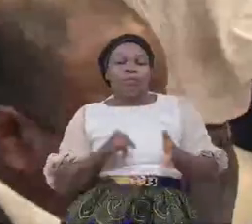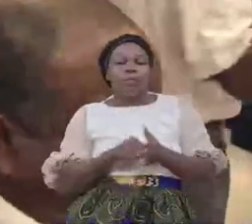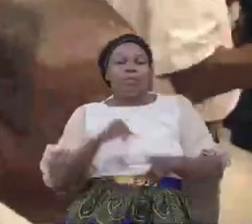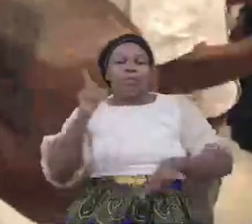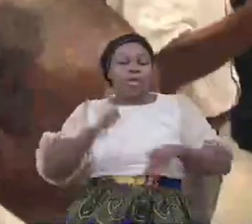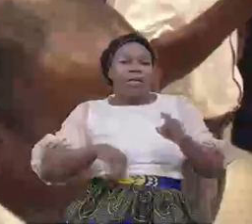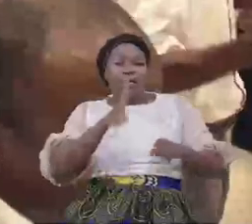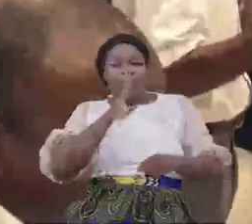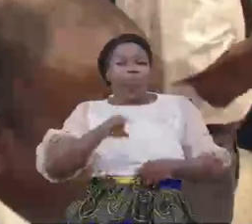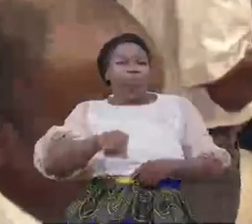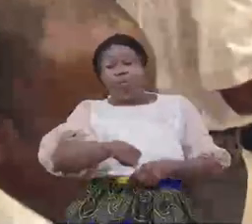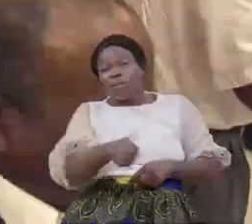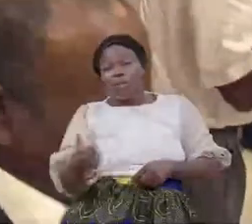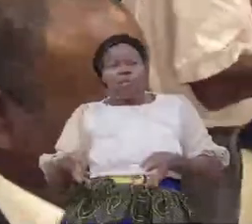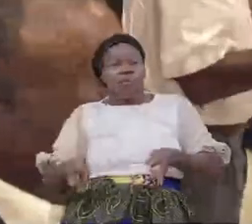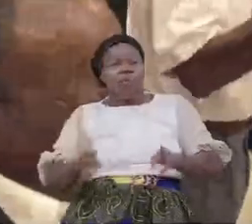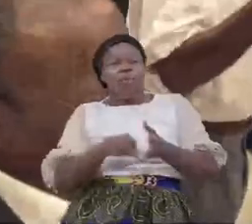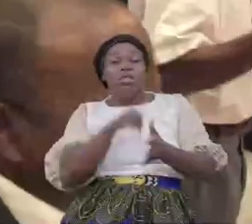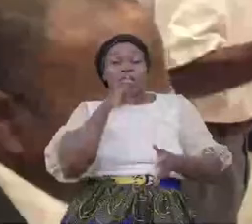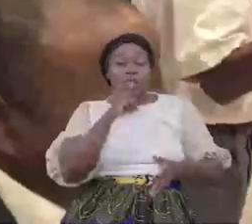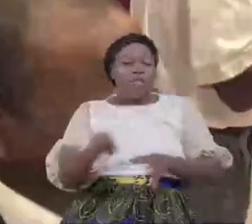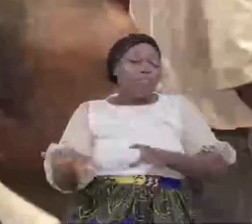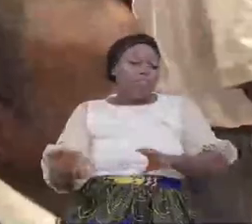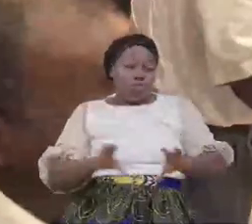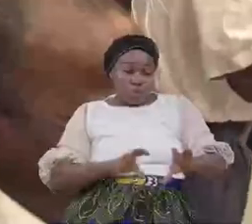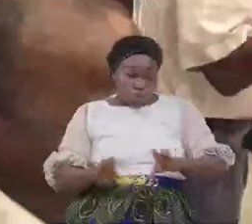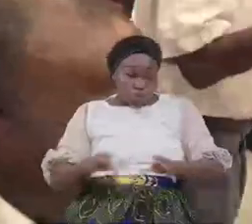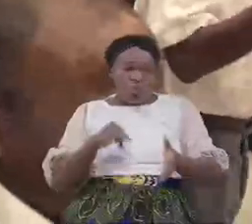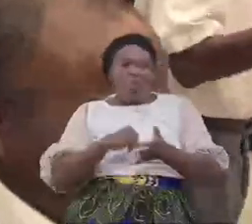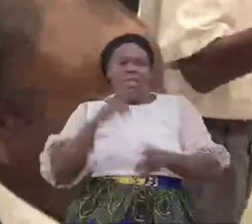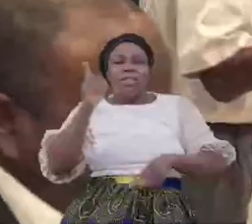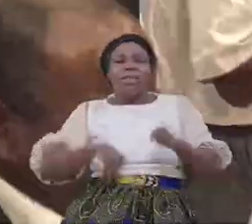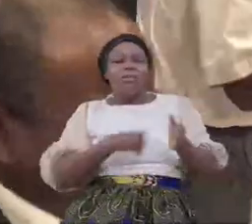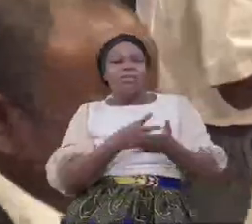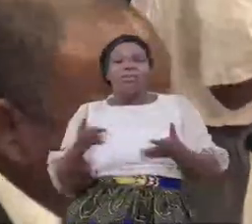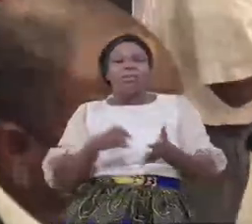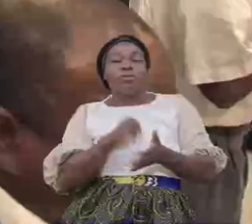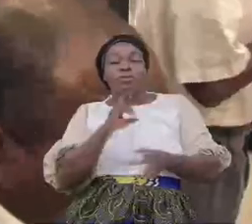Ça ne peut être autrement. C'est fait. Ça ne peut pas faillir. C'est fait.